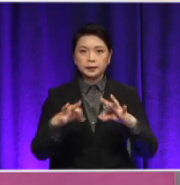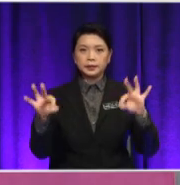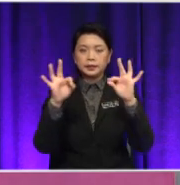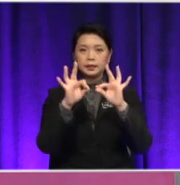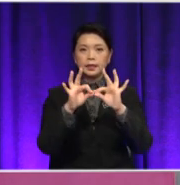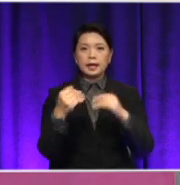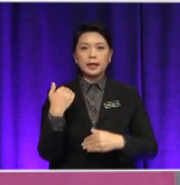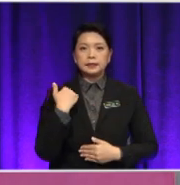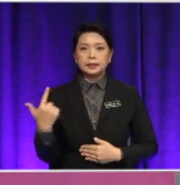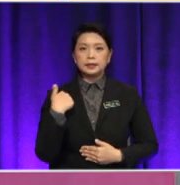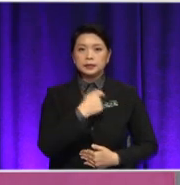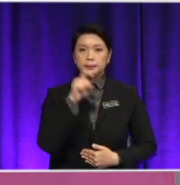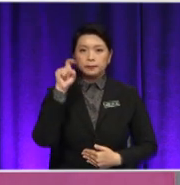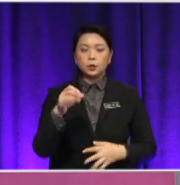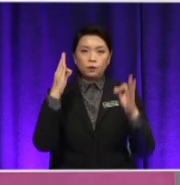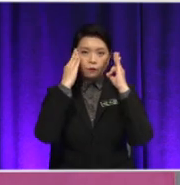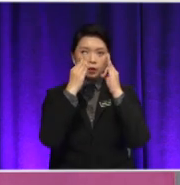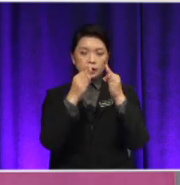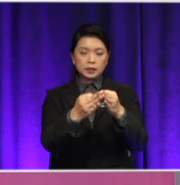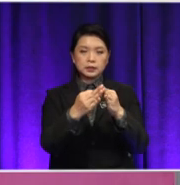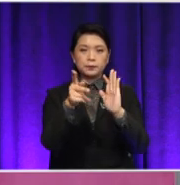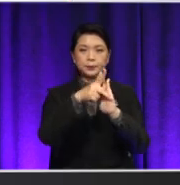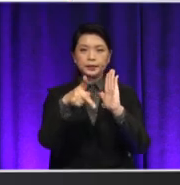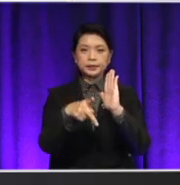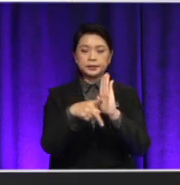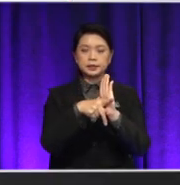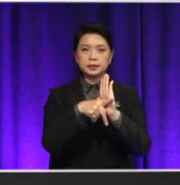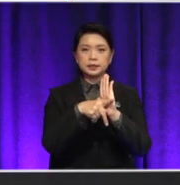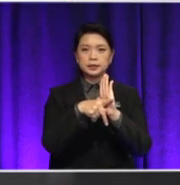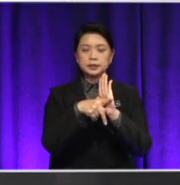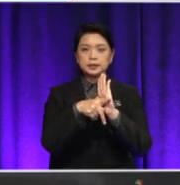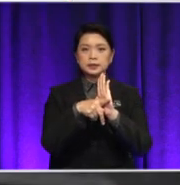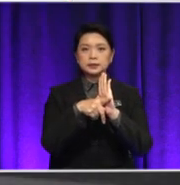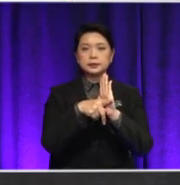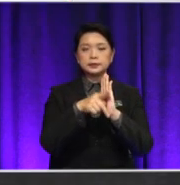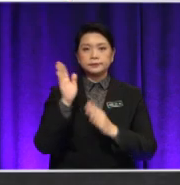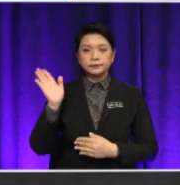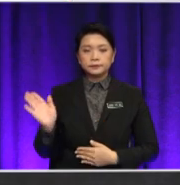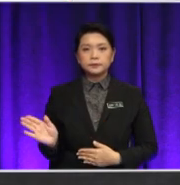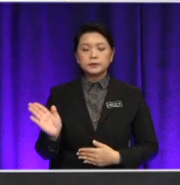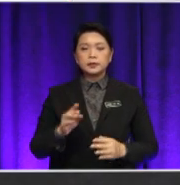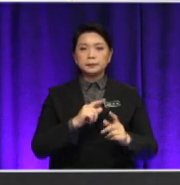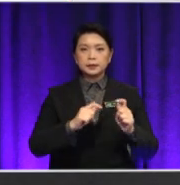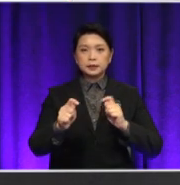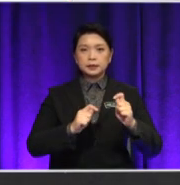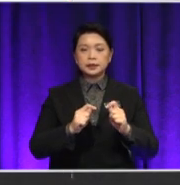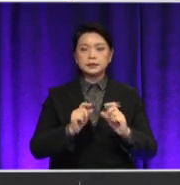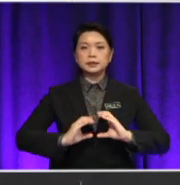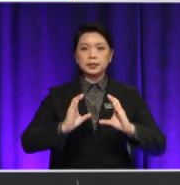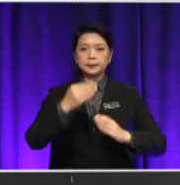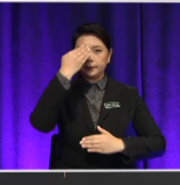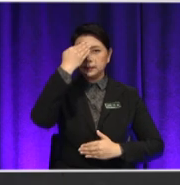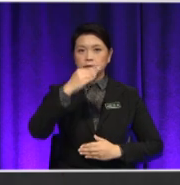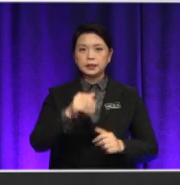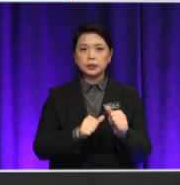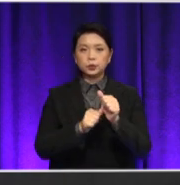dan prosedur rest, eyes, compression, elevation dan bertindak secara bijak mengikut